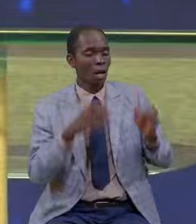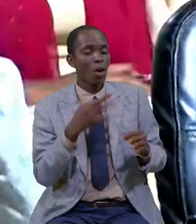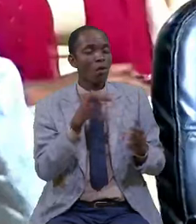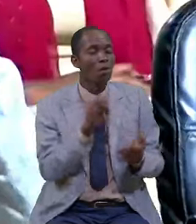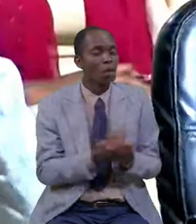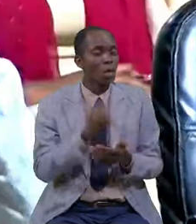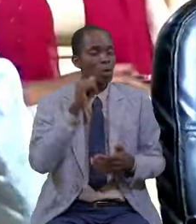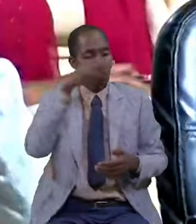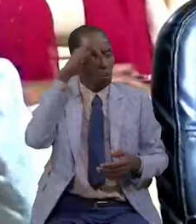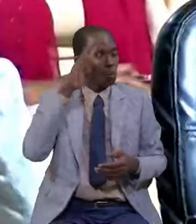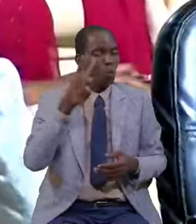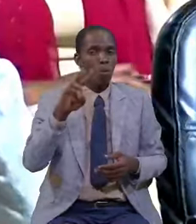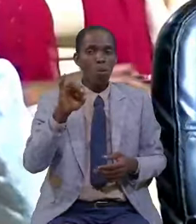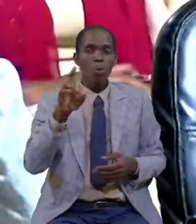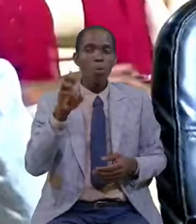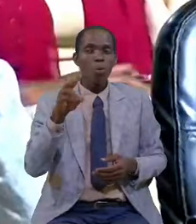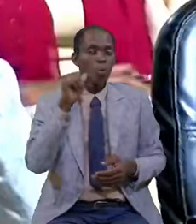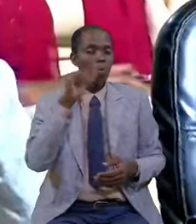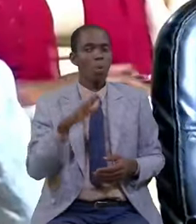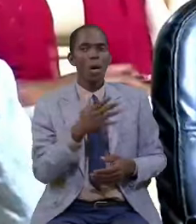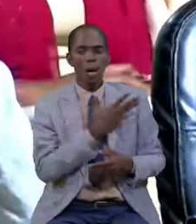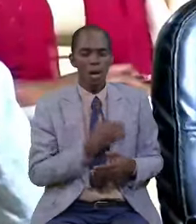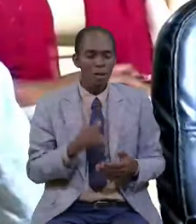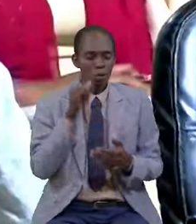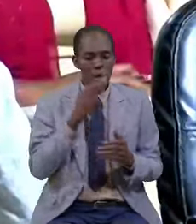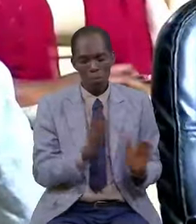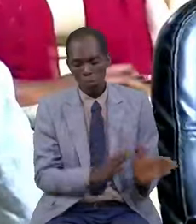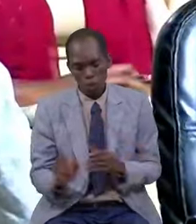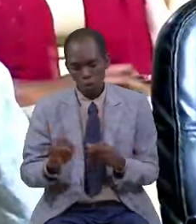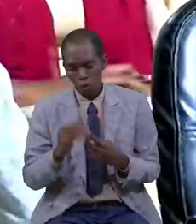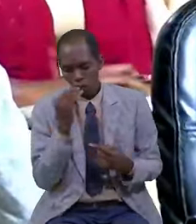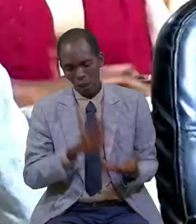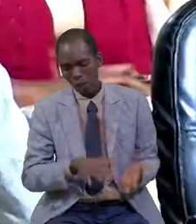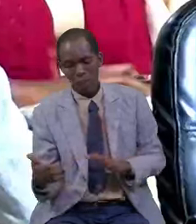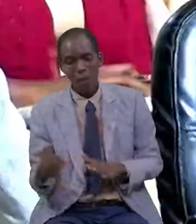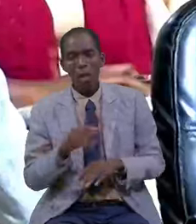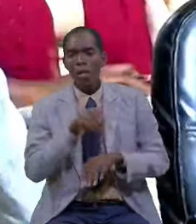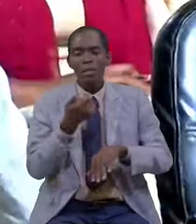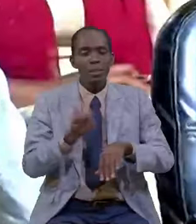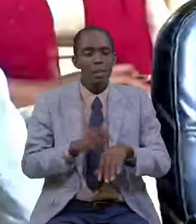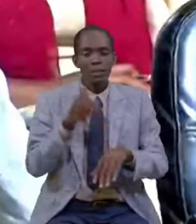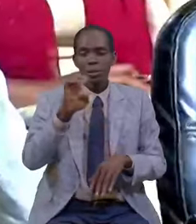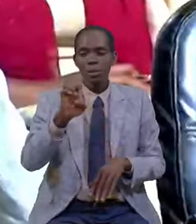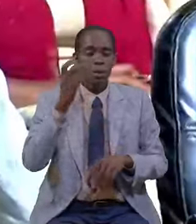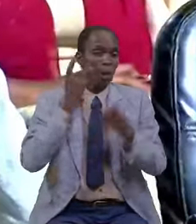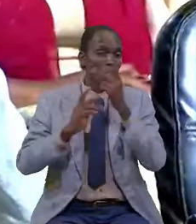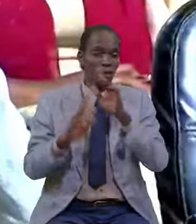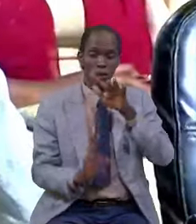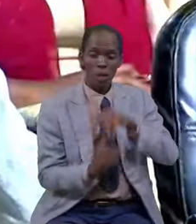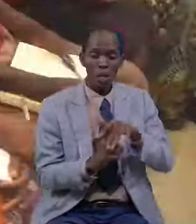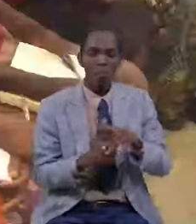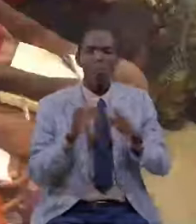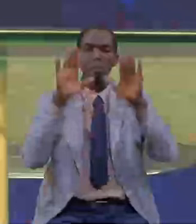veuve qui ramassait des bois afin de pouvoir manger et mourir. Où qu'il se montre, le miracle se montre là-bas.